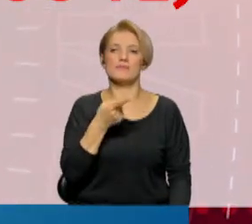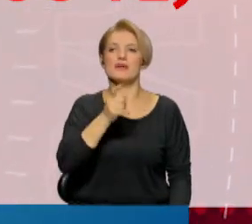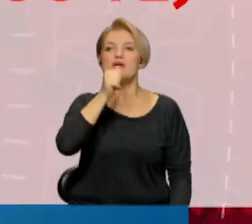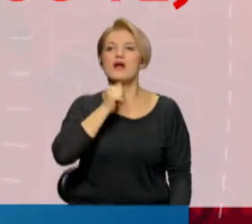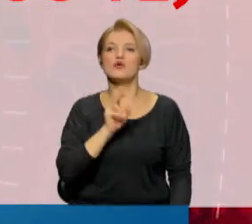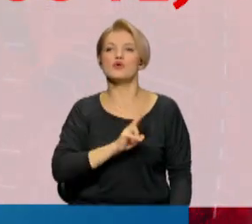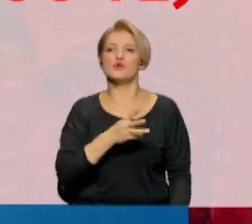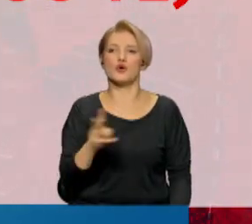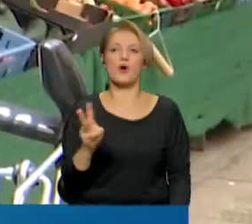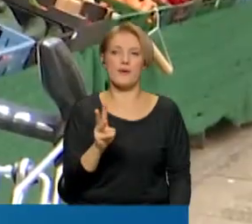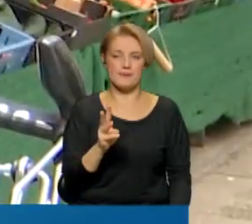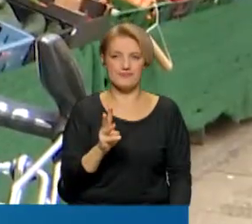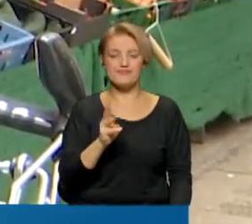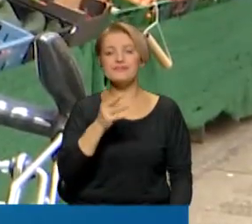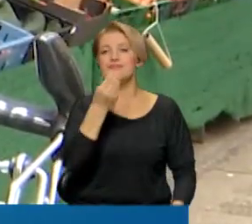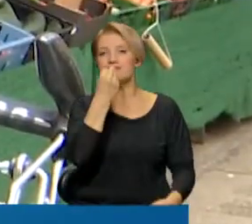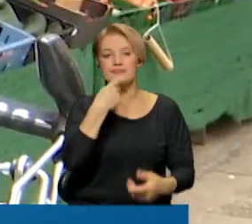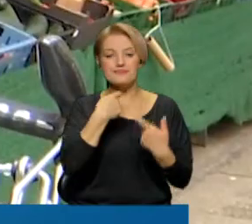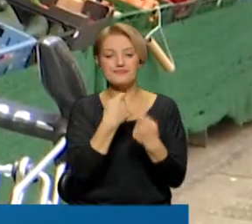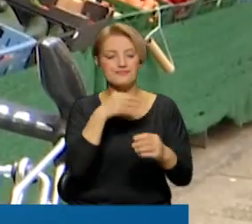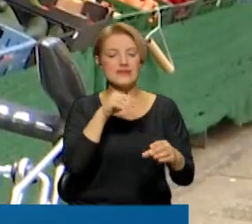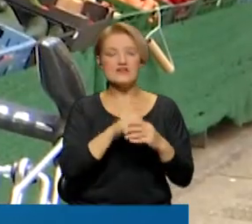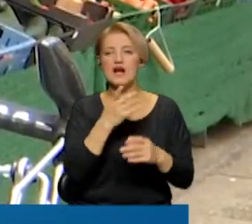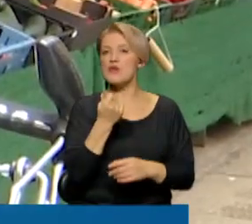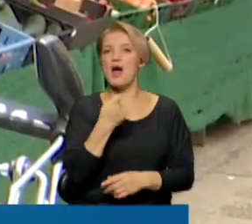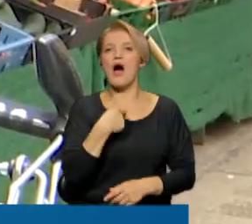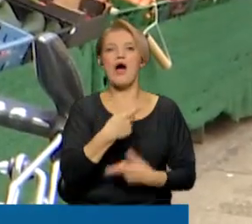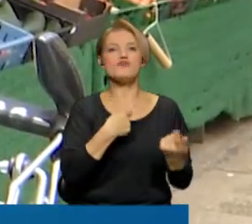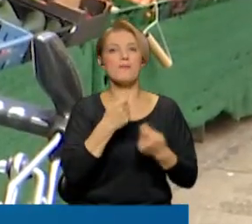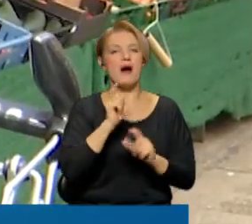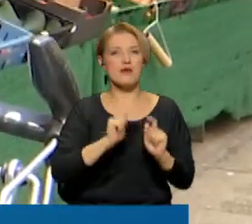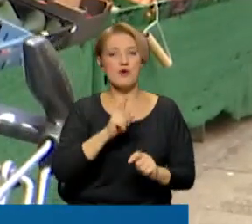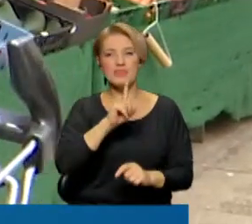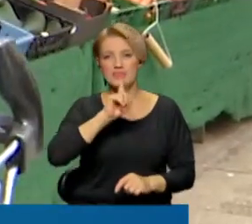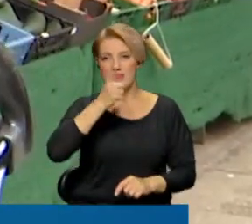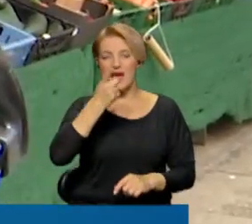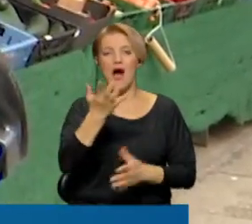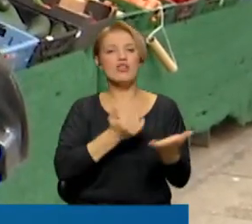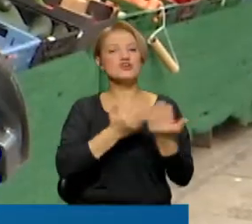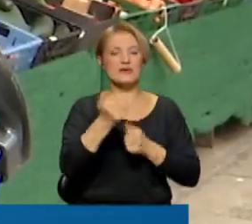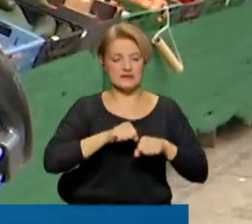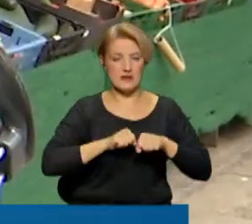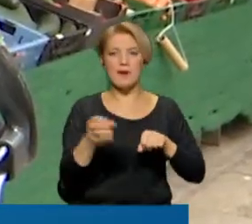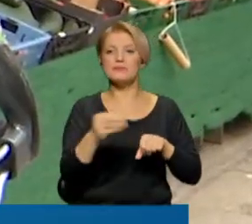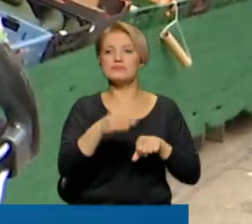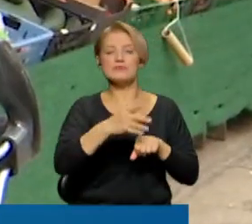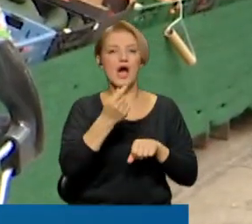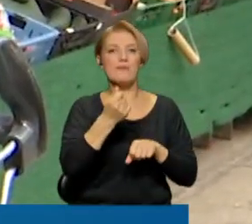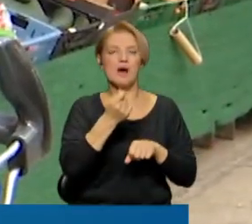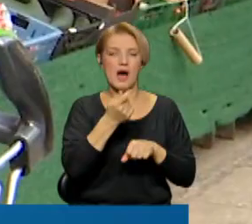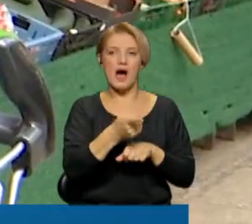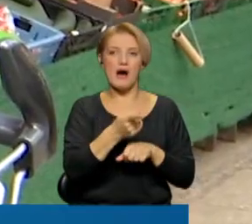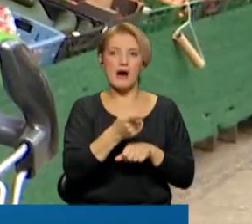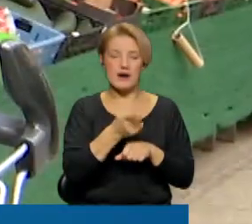Peki bir asgari ücretli gıda masrafı için ne kadar harcama yapıyor? Tek seferde alışveriş sepetini ne kadara